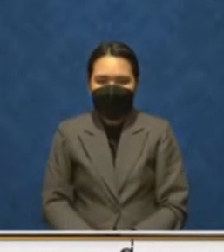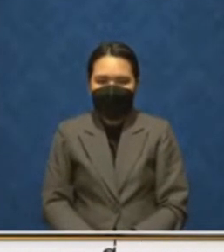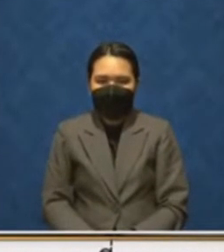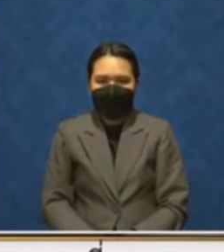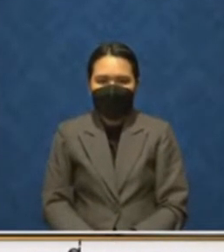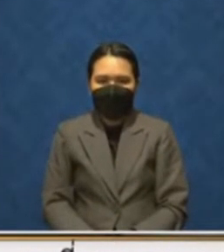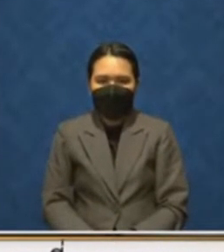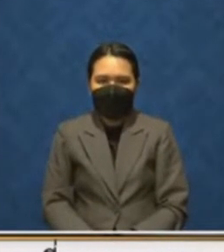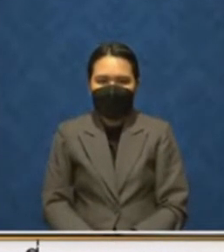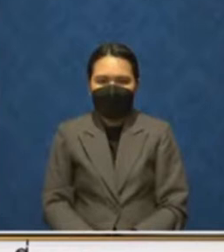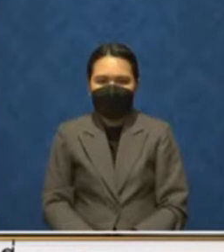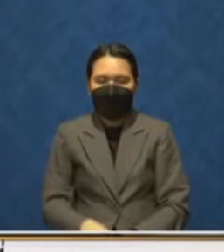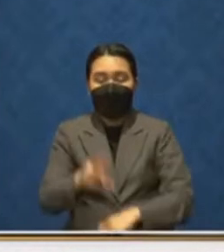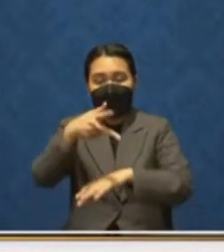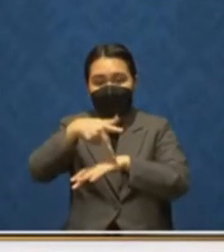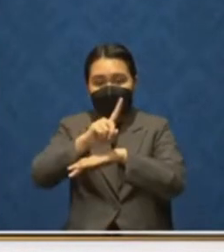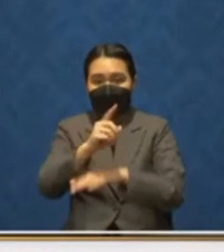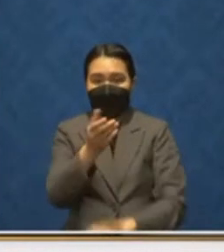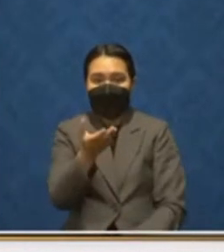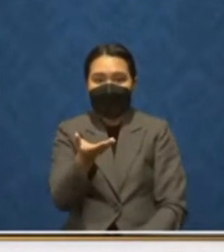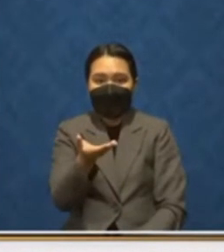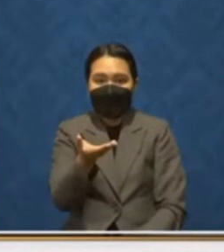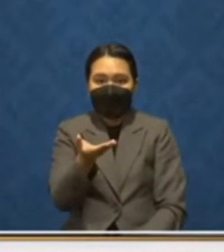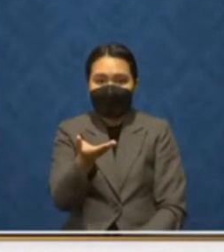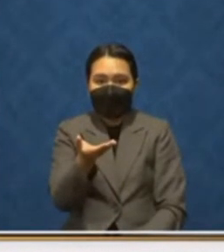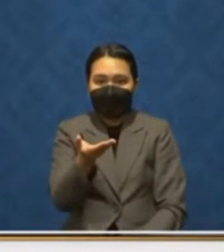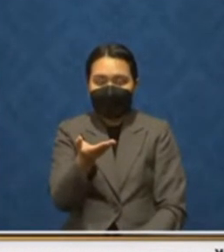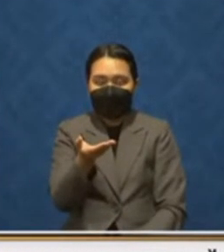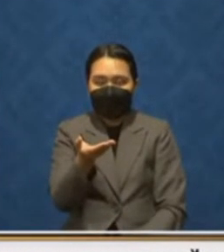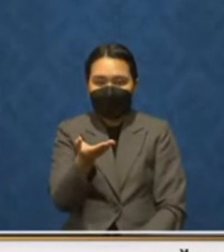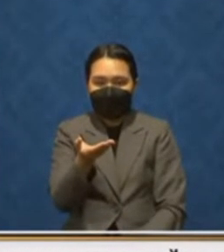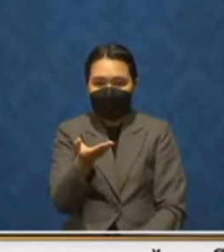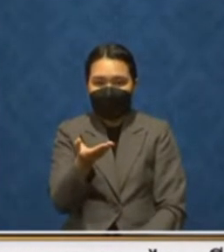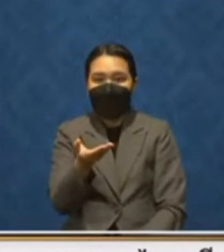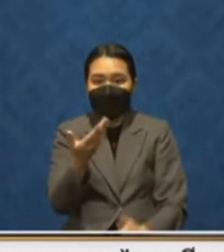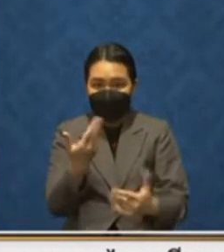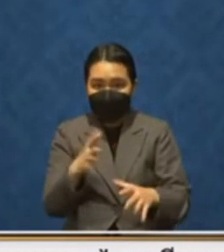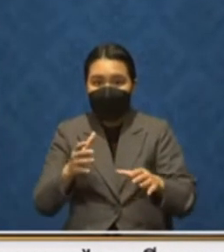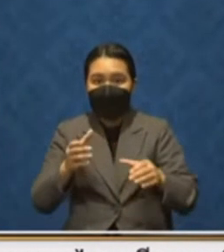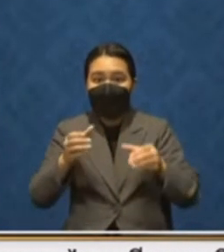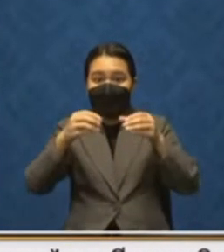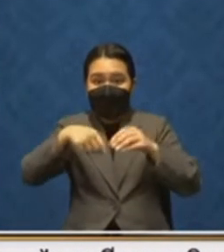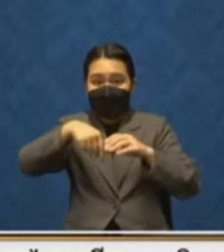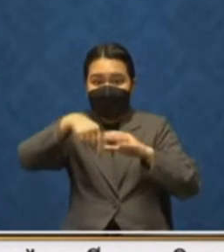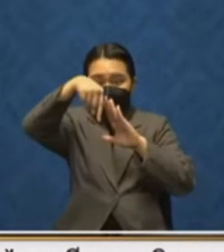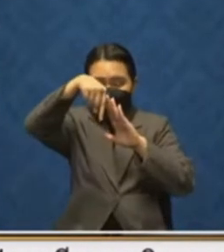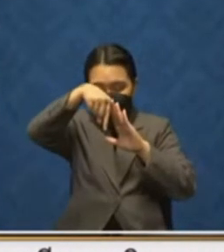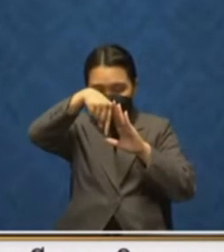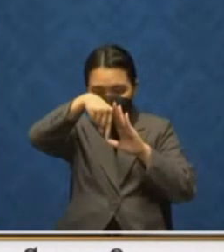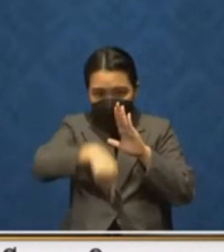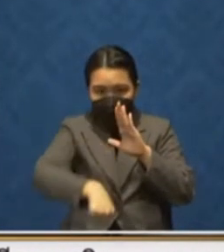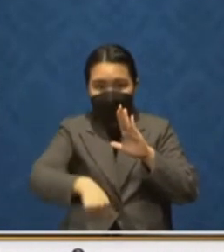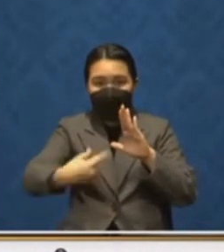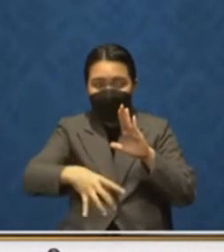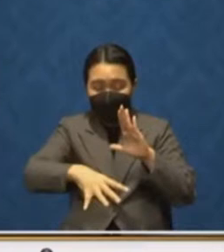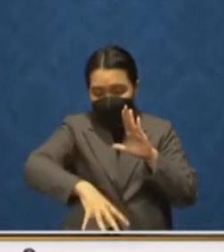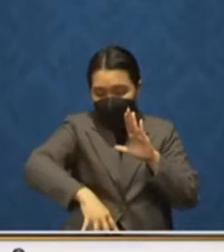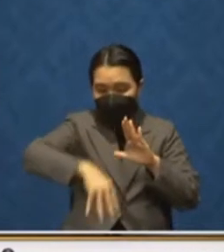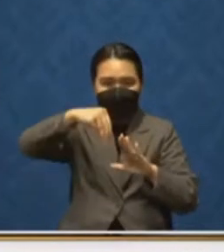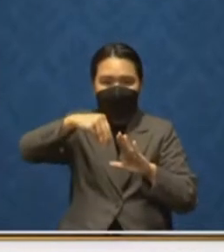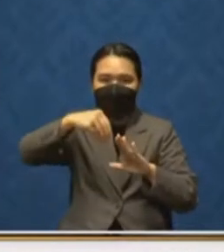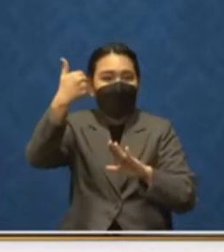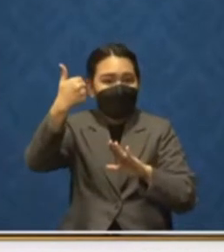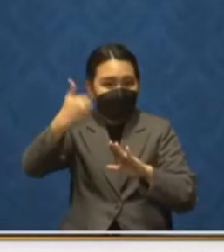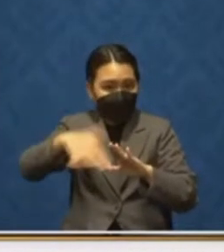สถานครับปรากฏว่าแท่นขุดเจาะที่มันไม่สามารถเอาน้ำมันออกก็ได้ซึ่งเป็นต้นทุนสำคัญครับทำให้